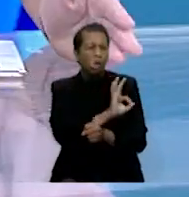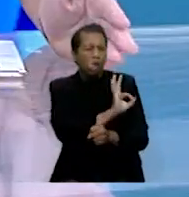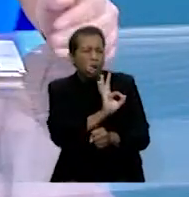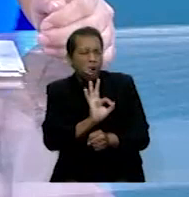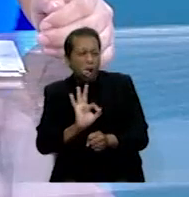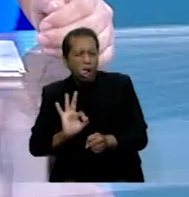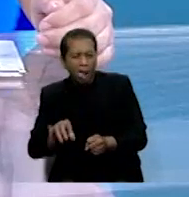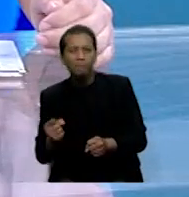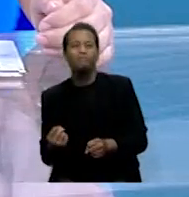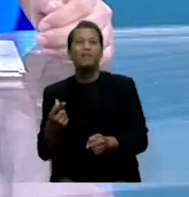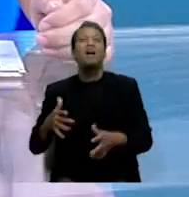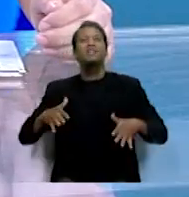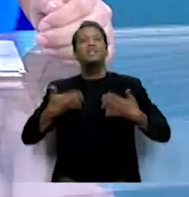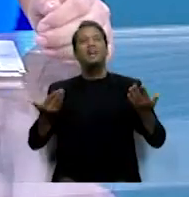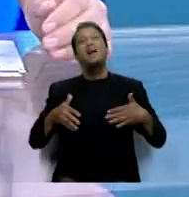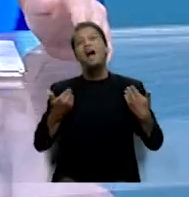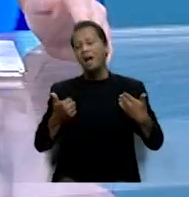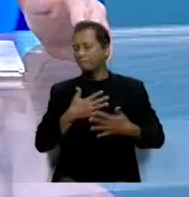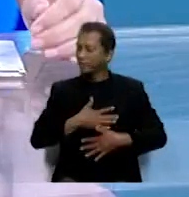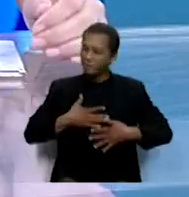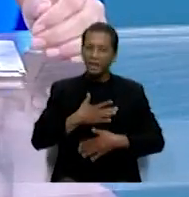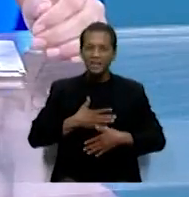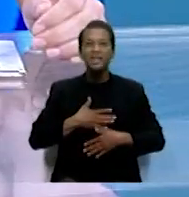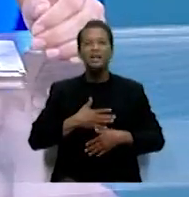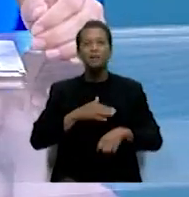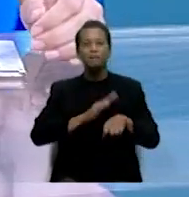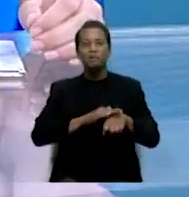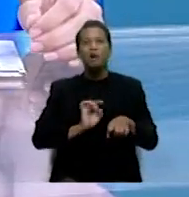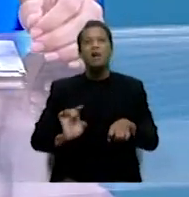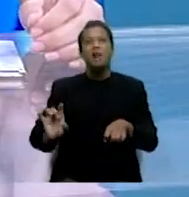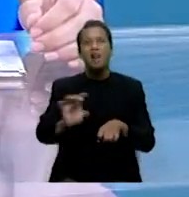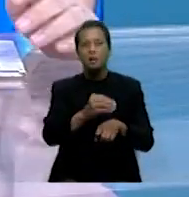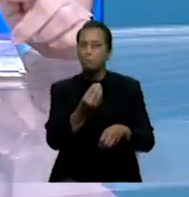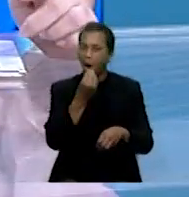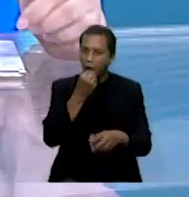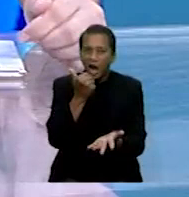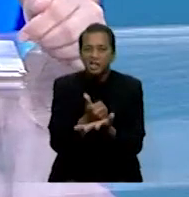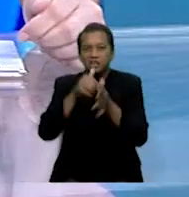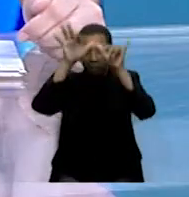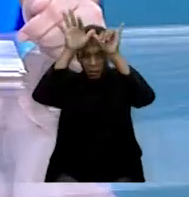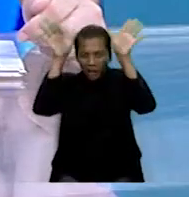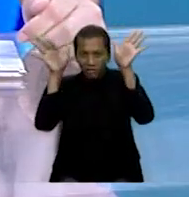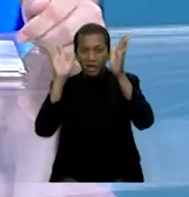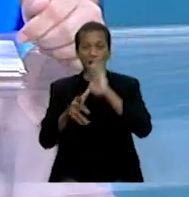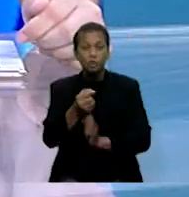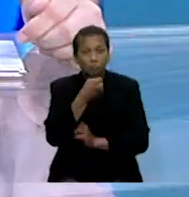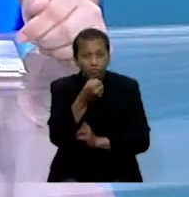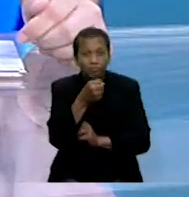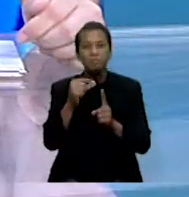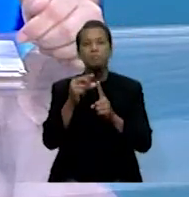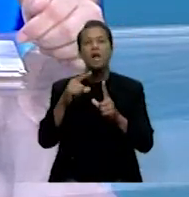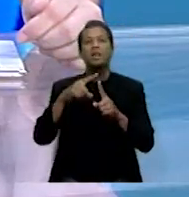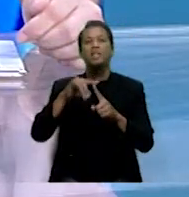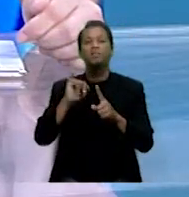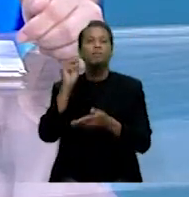dan daerah sekitarnya bersukacita menikmati beragam kesenian dan menikmati kuliner khas Betawi. Berikut laporan Ayu Pratiwi dari kawasan